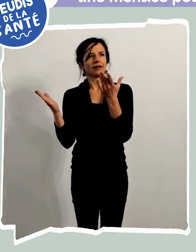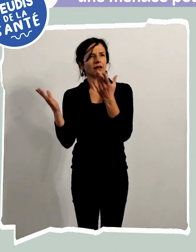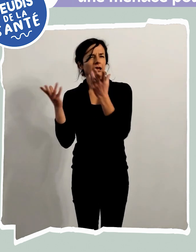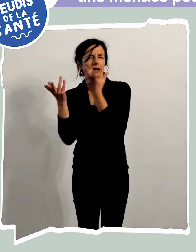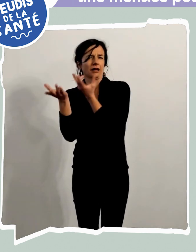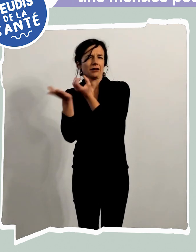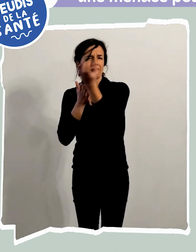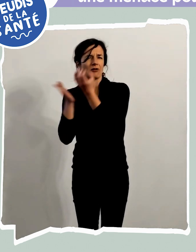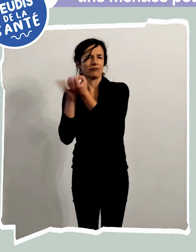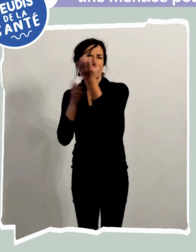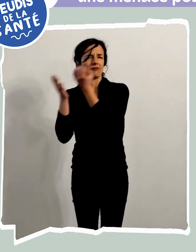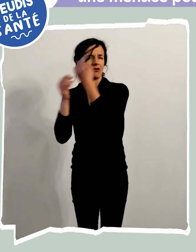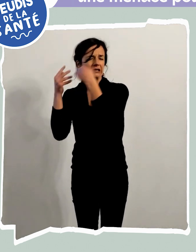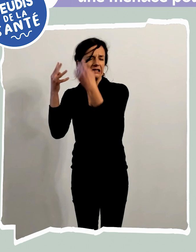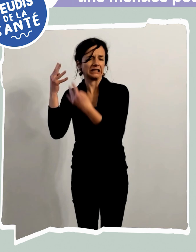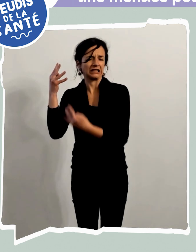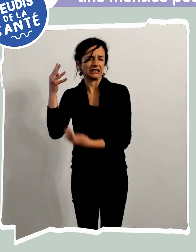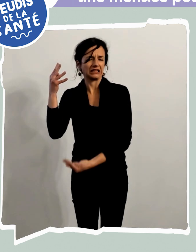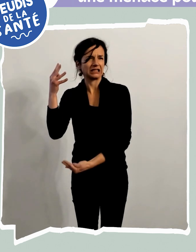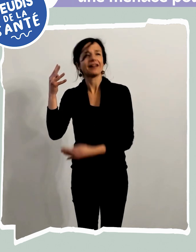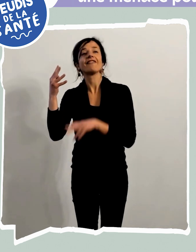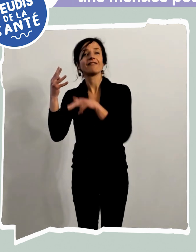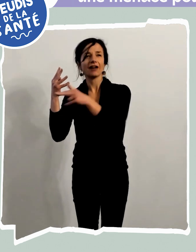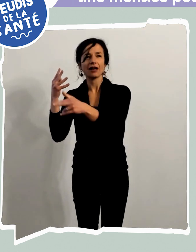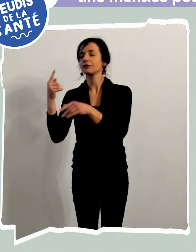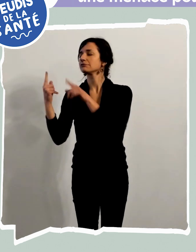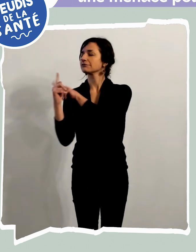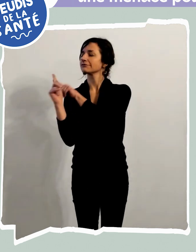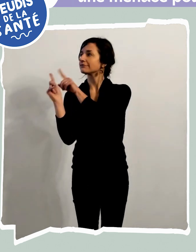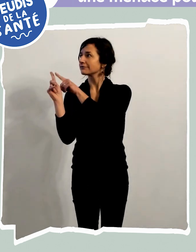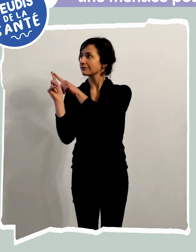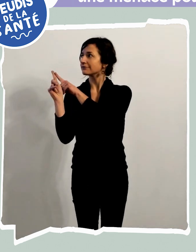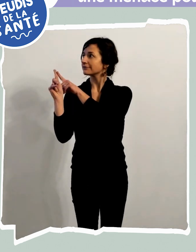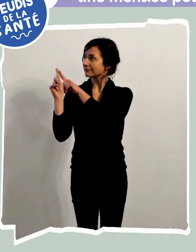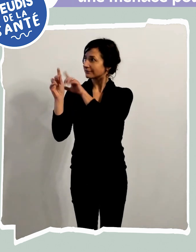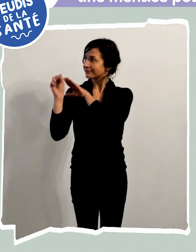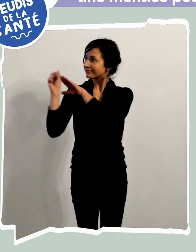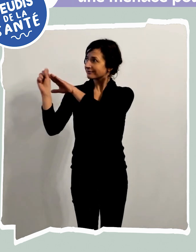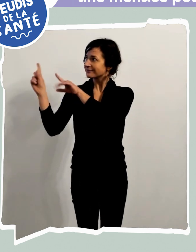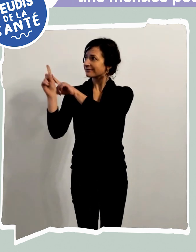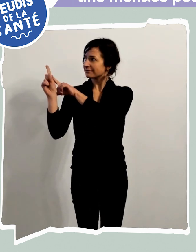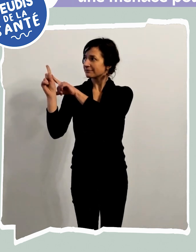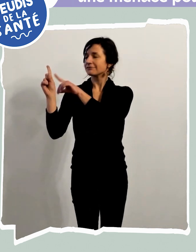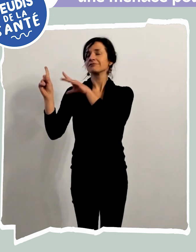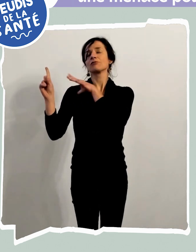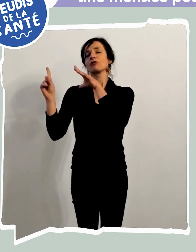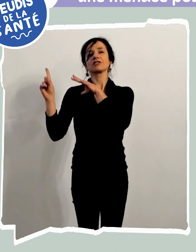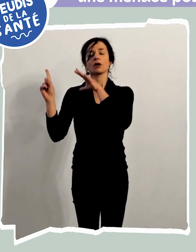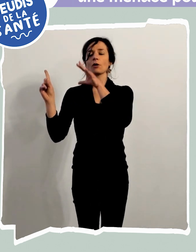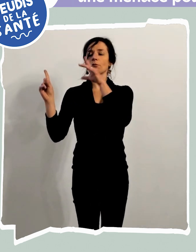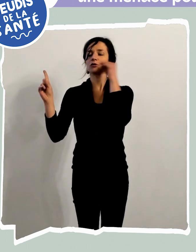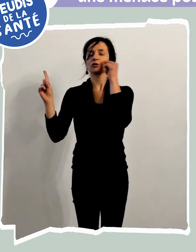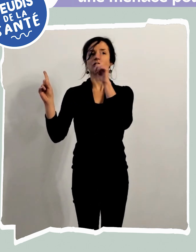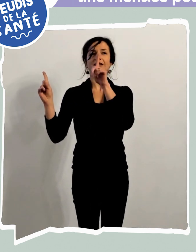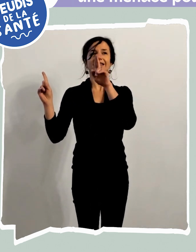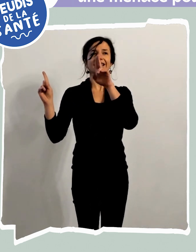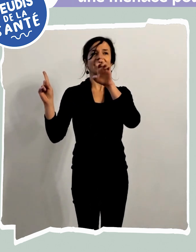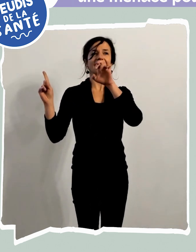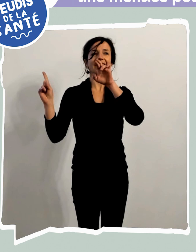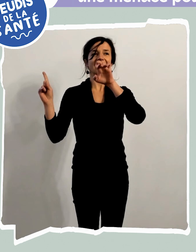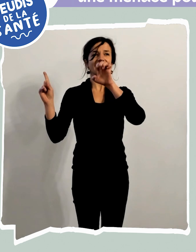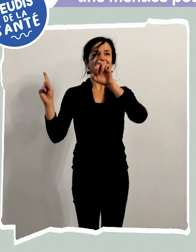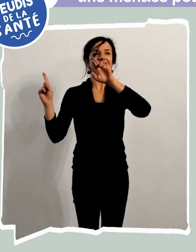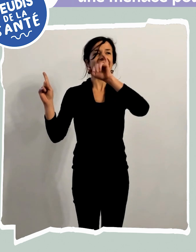kyrielle d'informations. Donc, sur ma droite, j'ai le professeur, que je n'écorche pas votre nom, Fabrice Guérif, de l'hôpital Bretonneau, mais